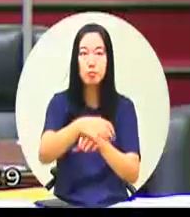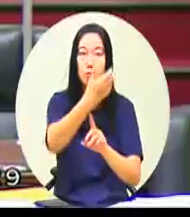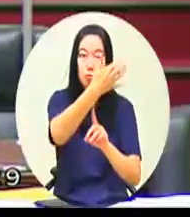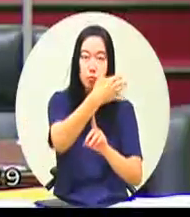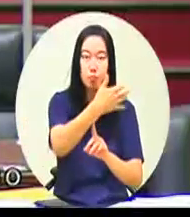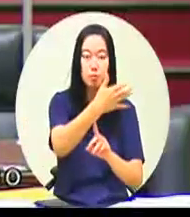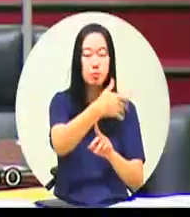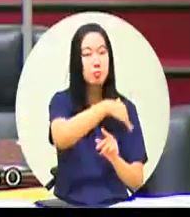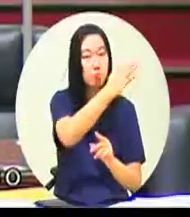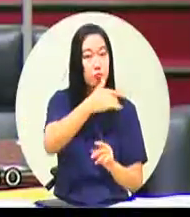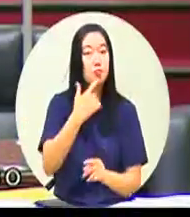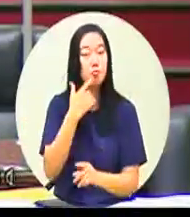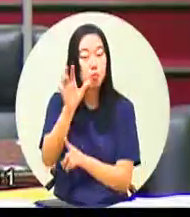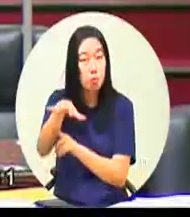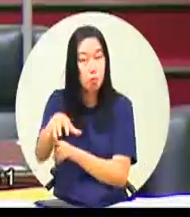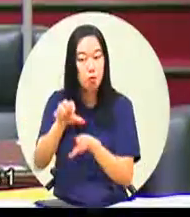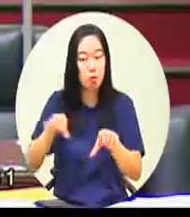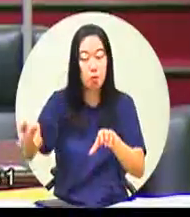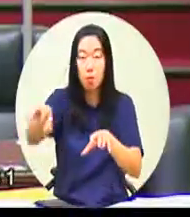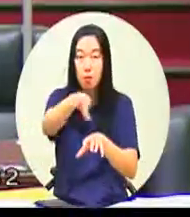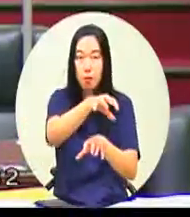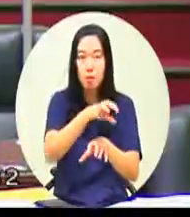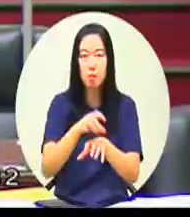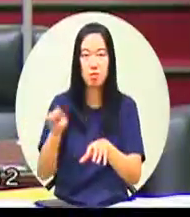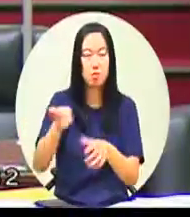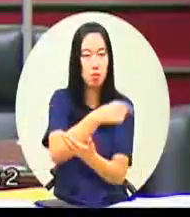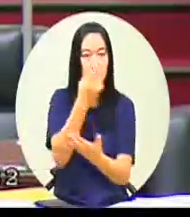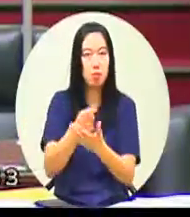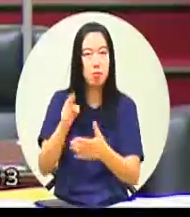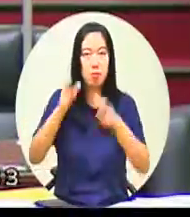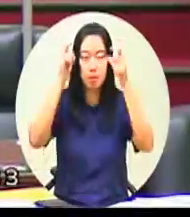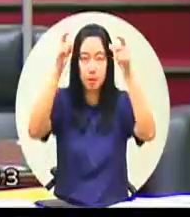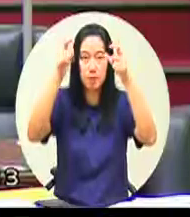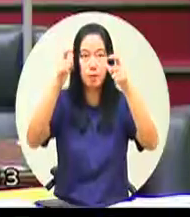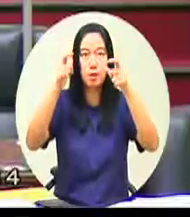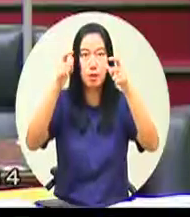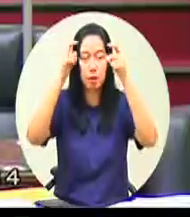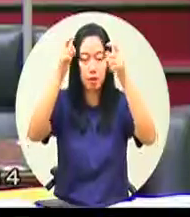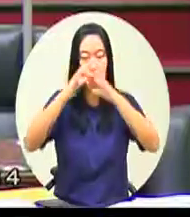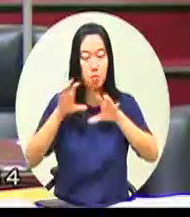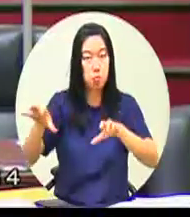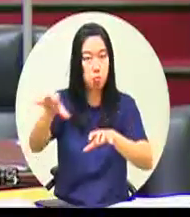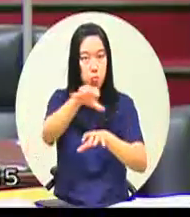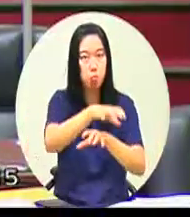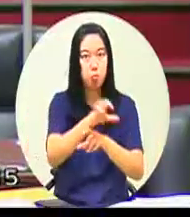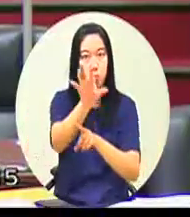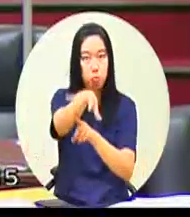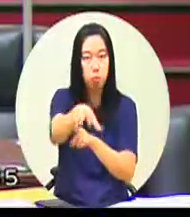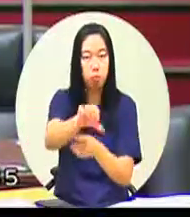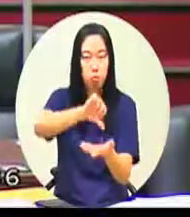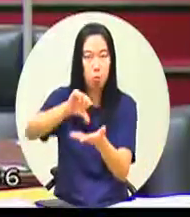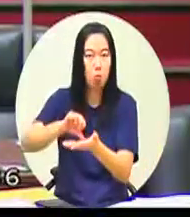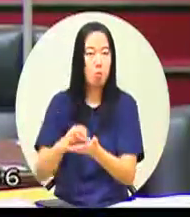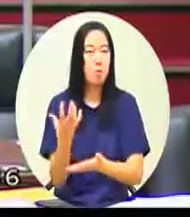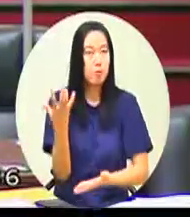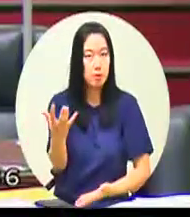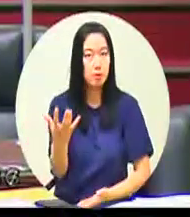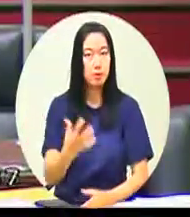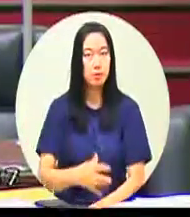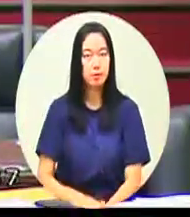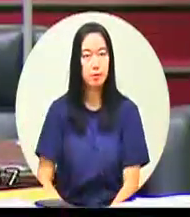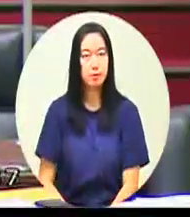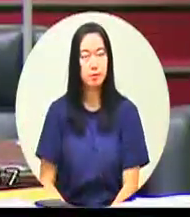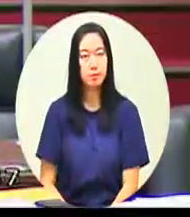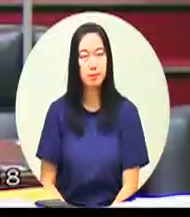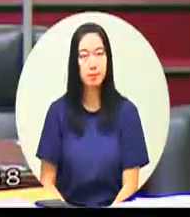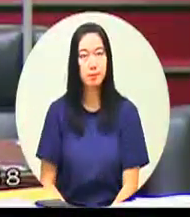区是我们整个大高雄含农业最重要的一个产业，最重要的一